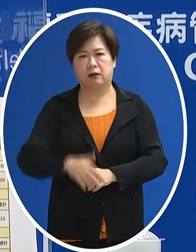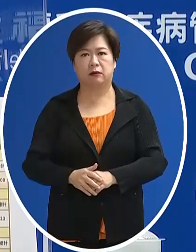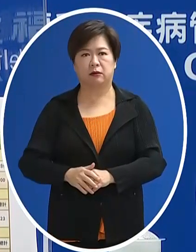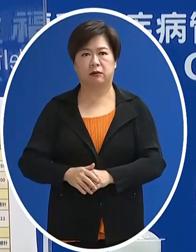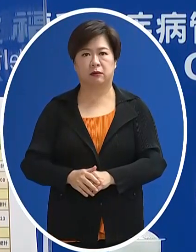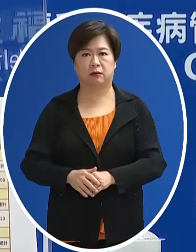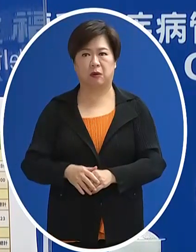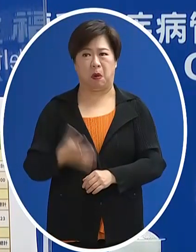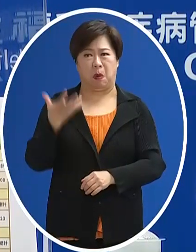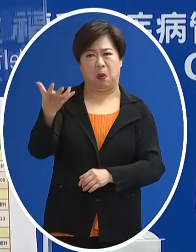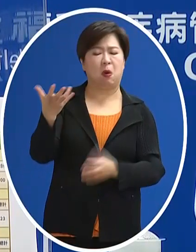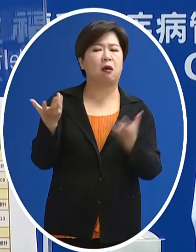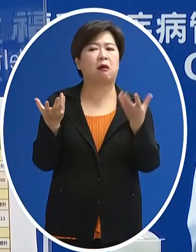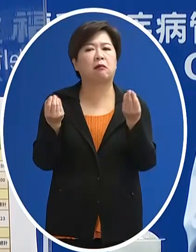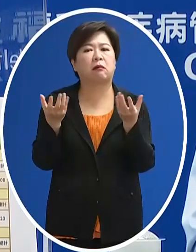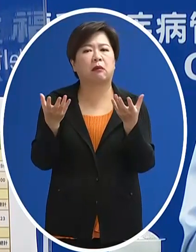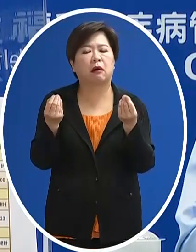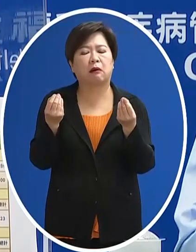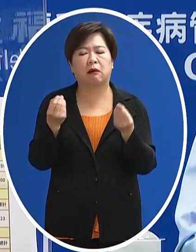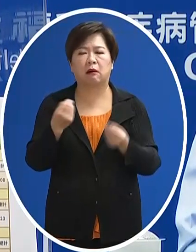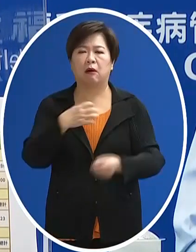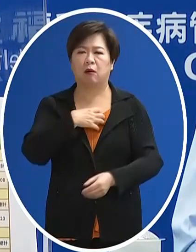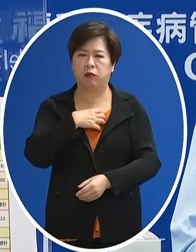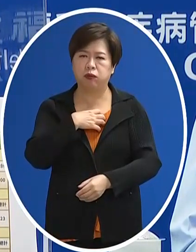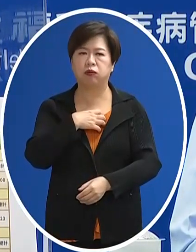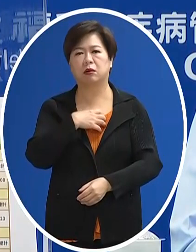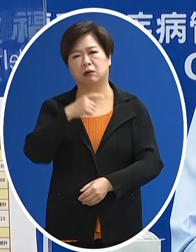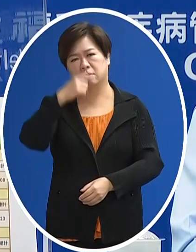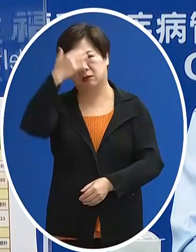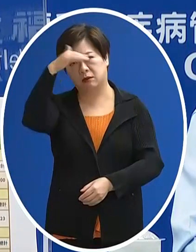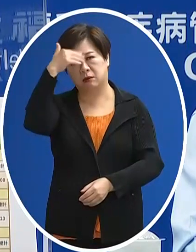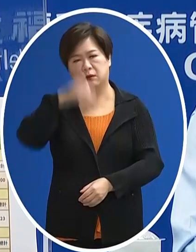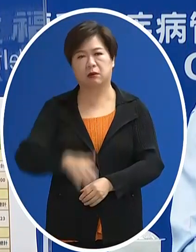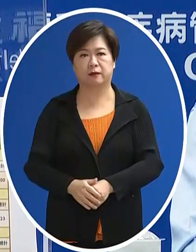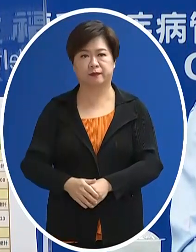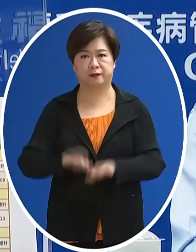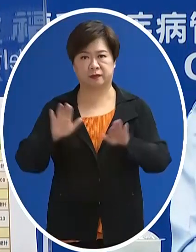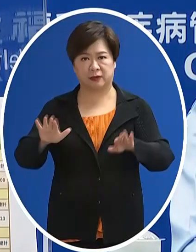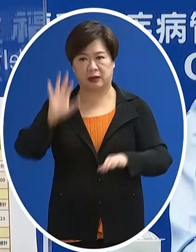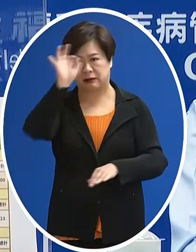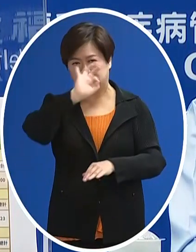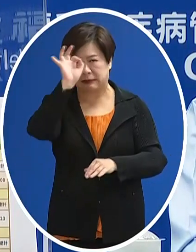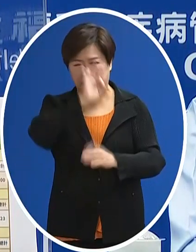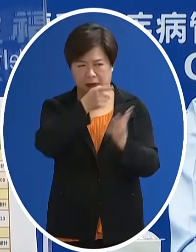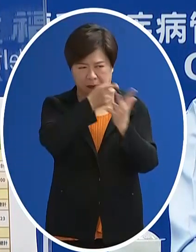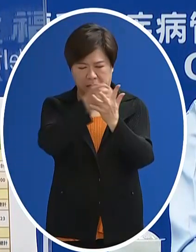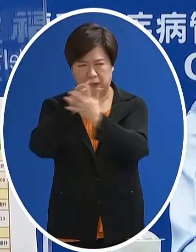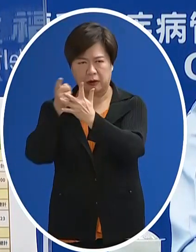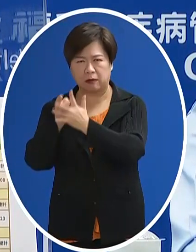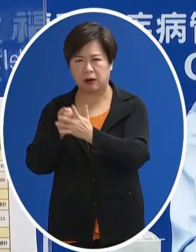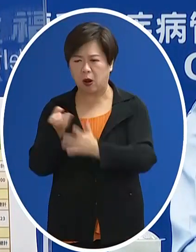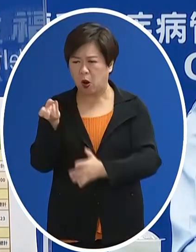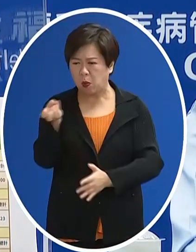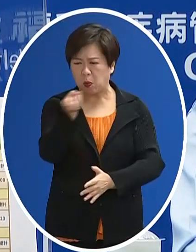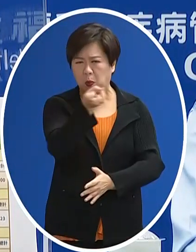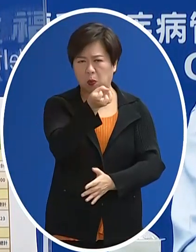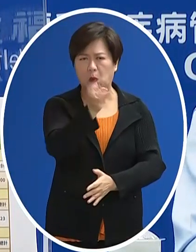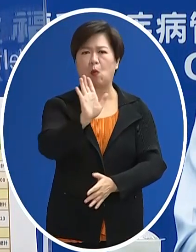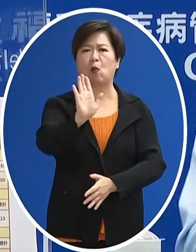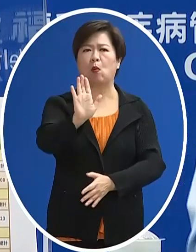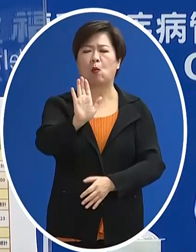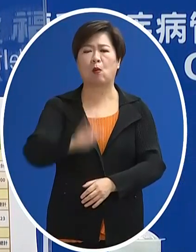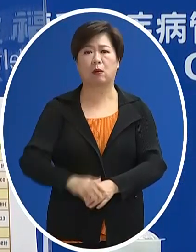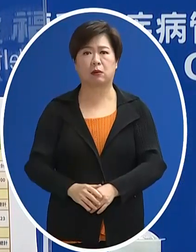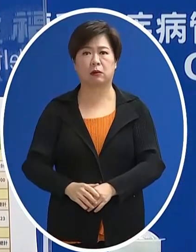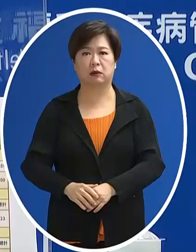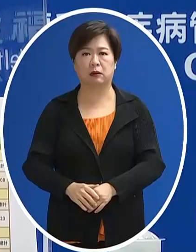没有那么多，好，那这也是一个比较好的现象，虽然现在找出来一些的个案，那但